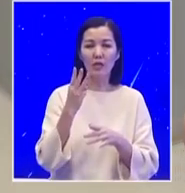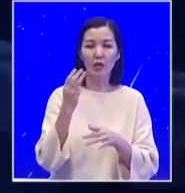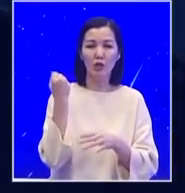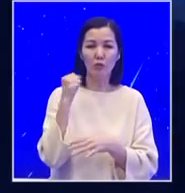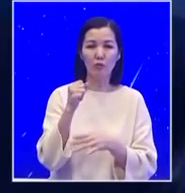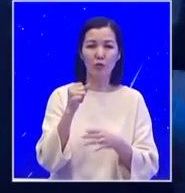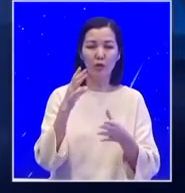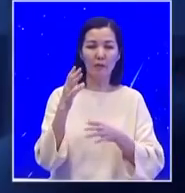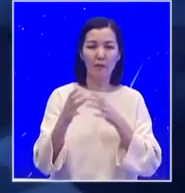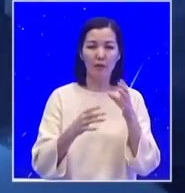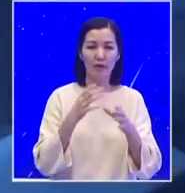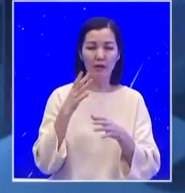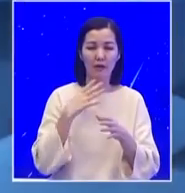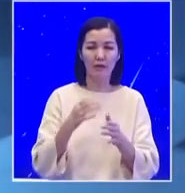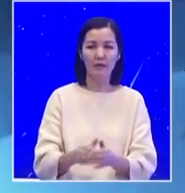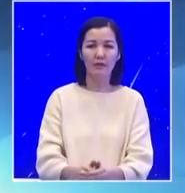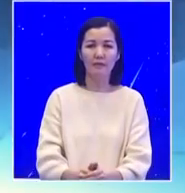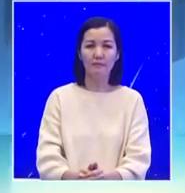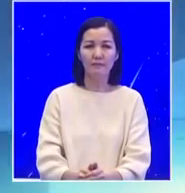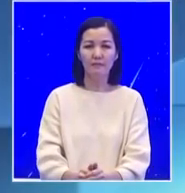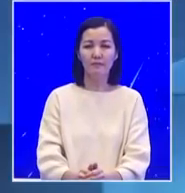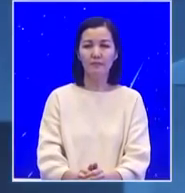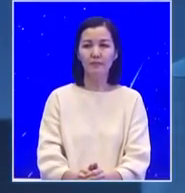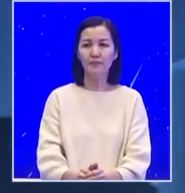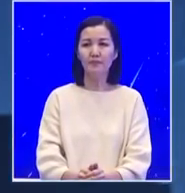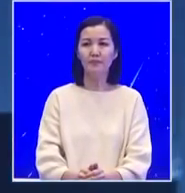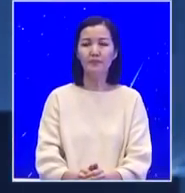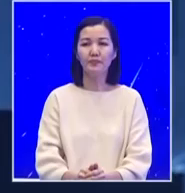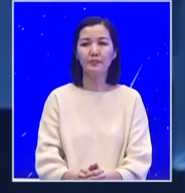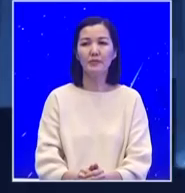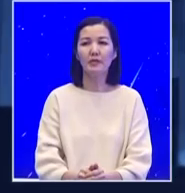мира. Алексей Цой, Абзал Нусипов, телеканал ЖТСУ, Коксусский район.